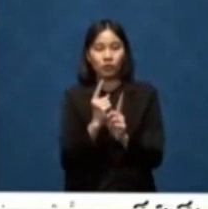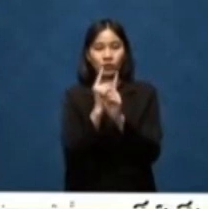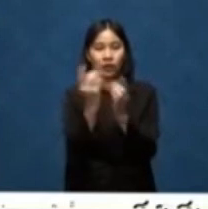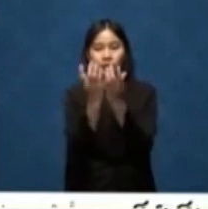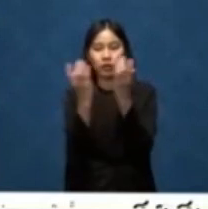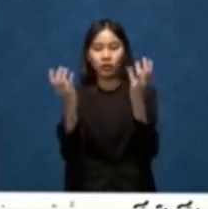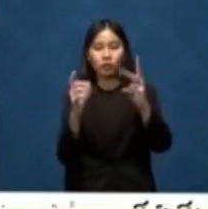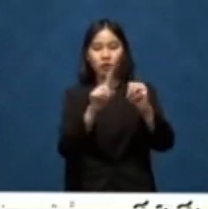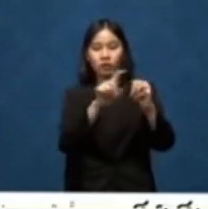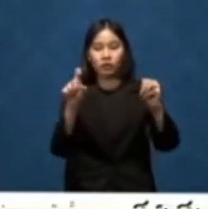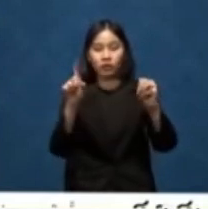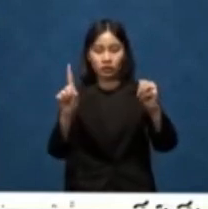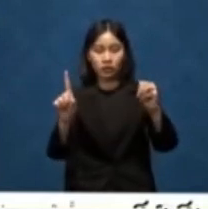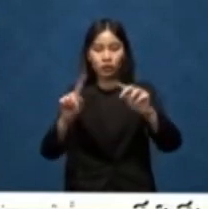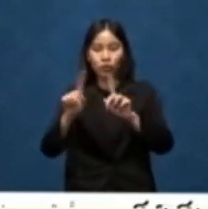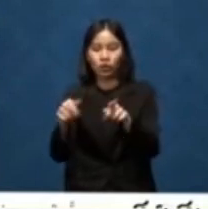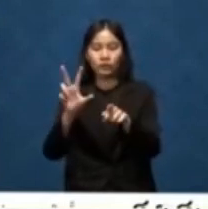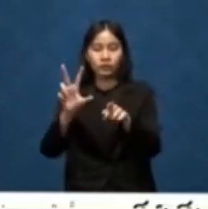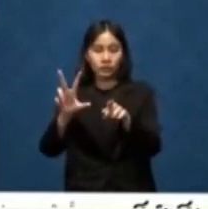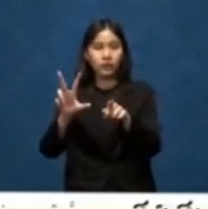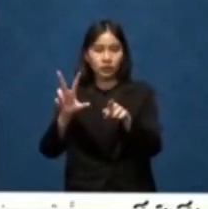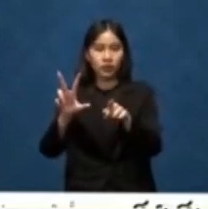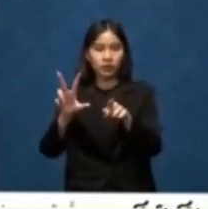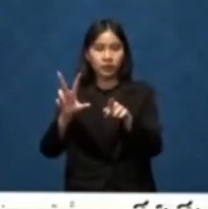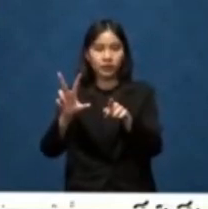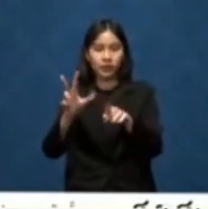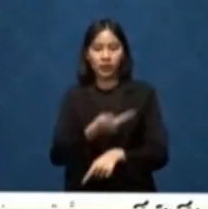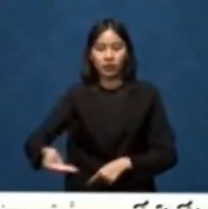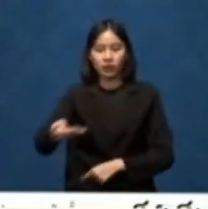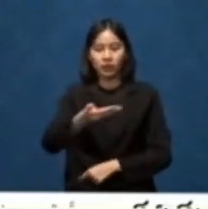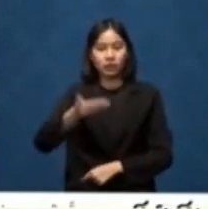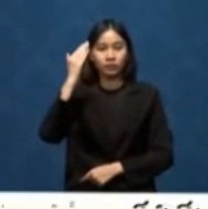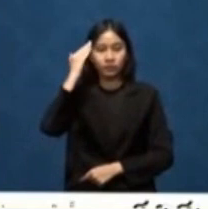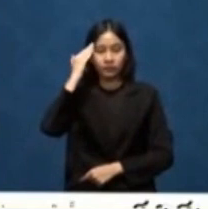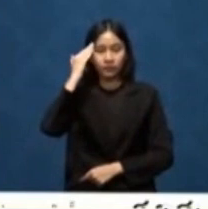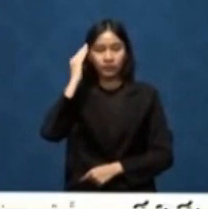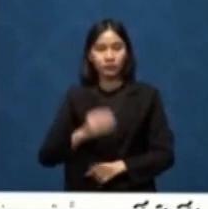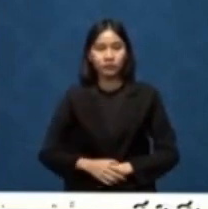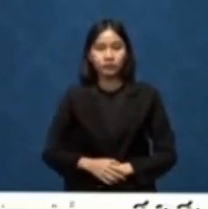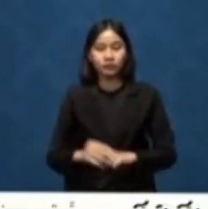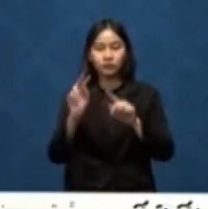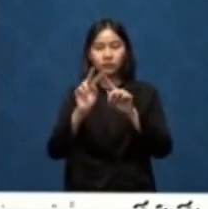ภาพของสมาชิกสภาผู้แทนราษฎรสิ้นสุดลงตามรัฐธรรมนูญมาตรา 101